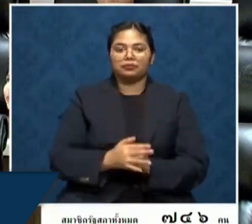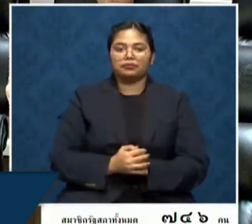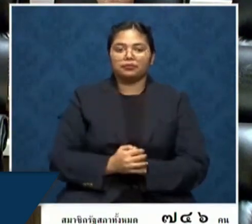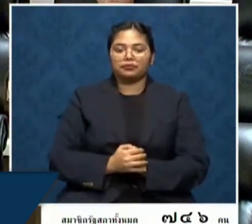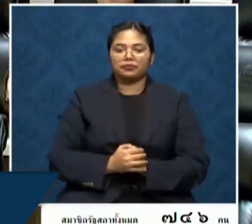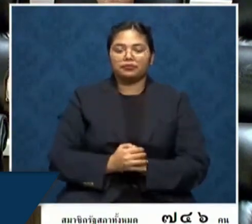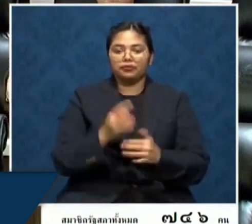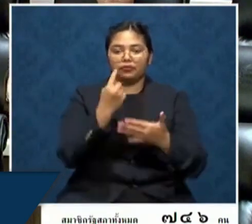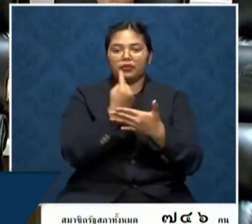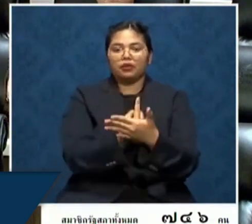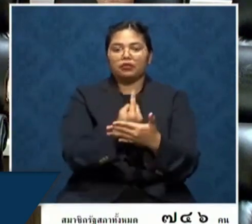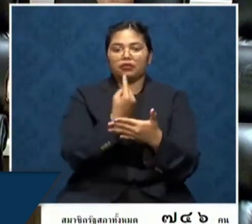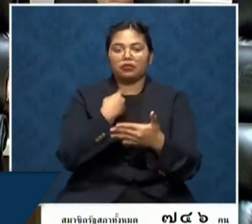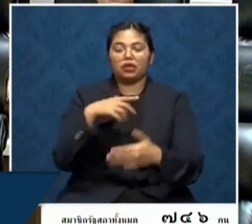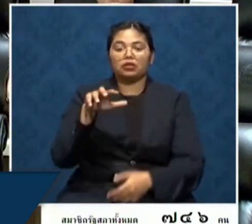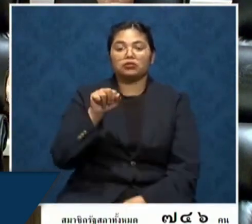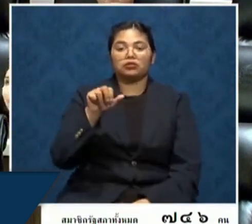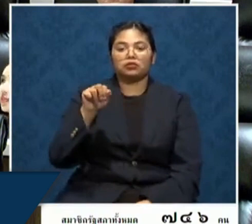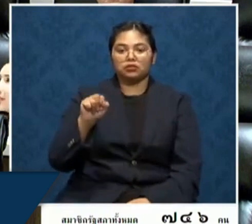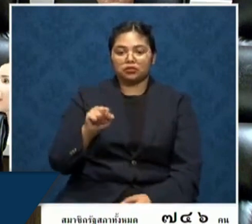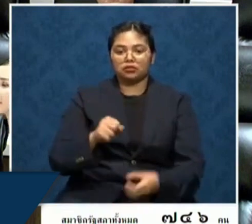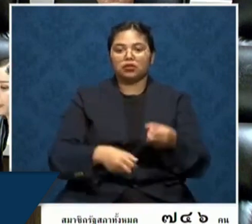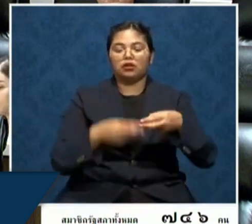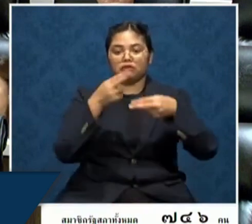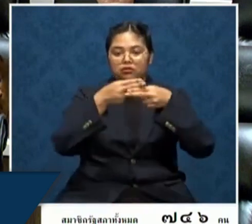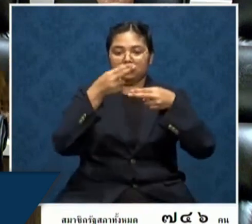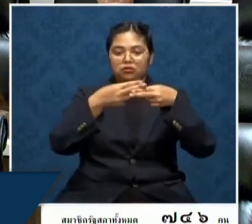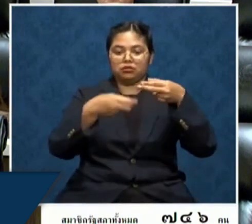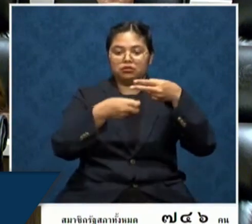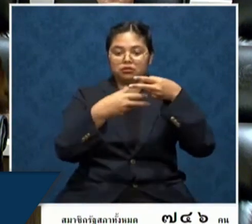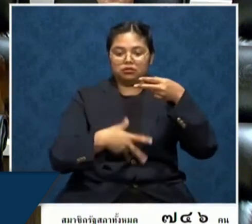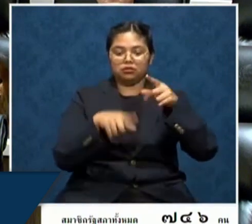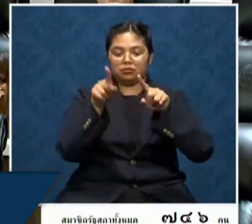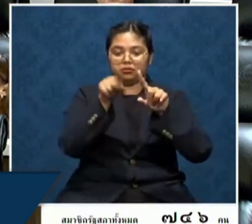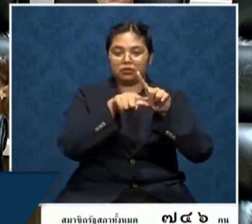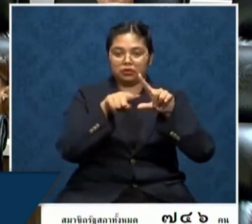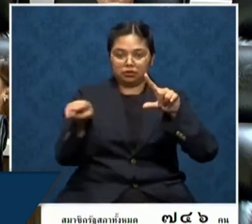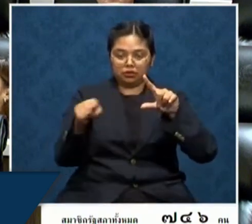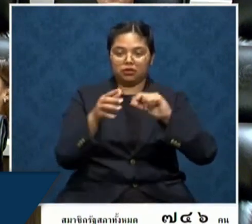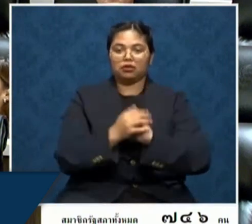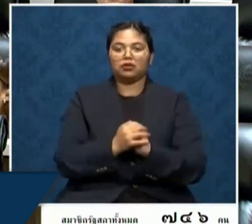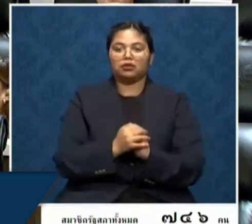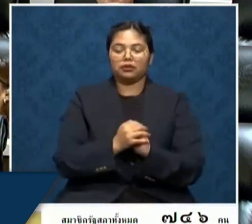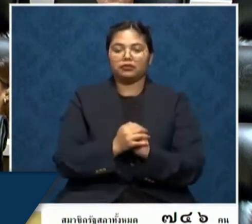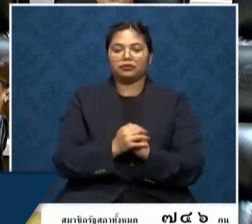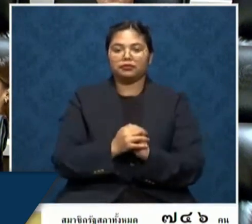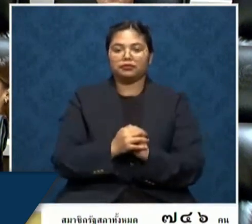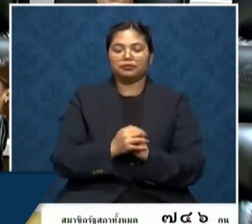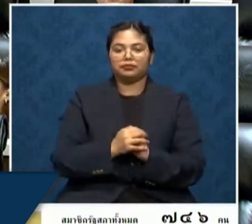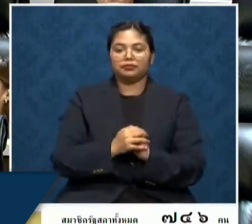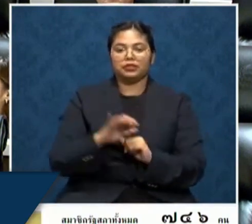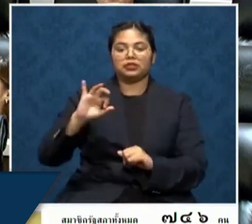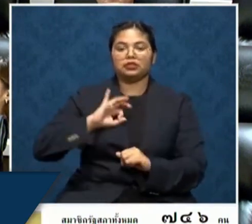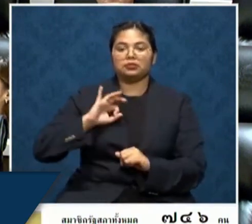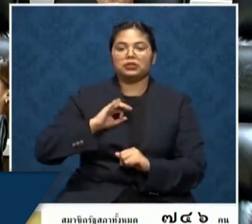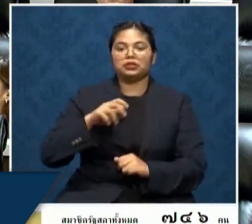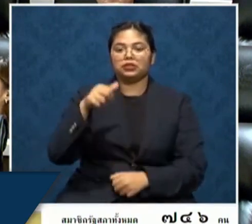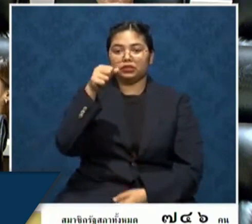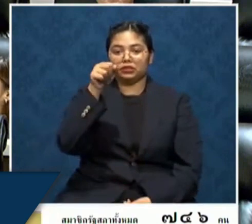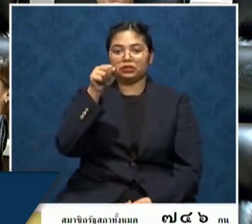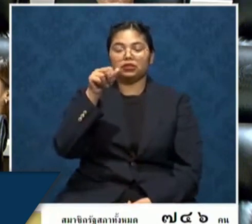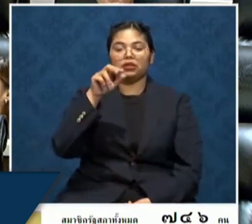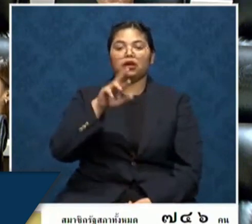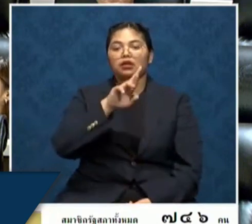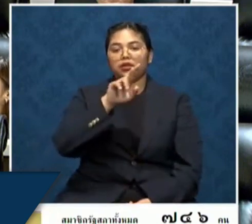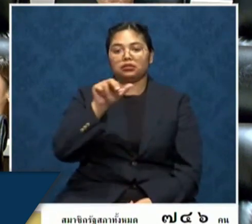ผู้แทนราษฎรแบบบัญชีรายชื่อพรรคก้าวไกลในฐานะสมาชิกรัฐสภาผมขออภิปรายและตั้ง